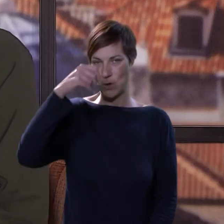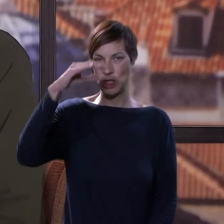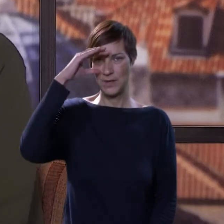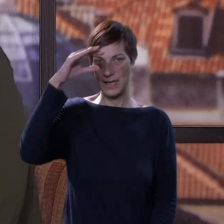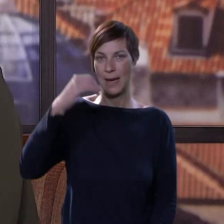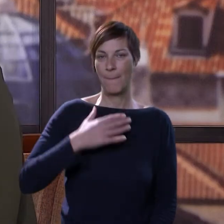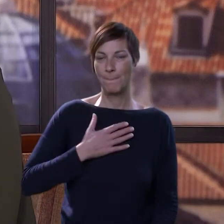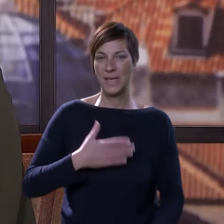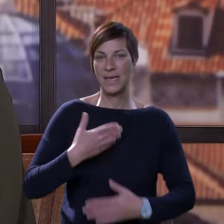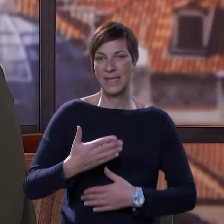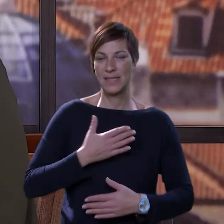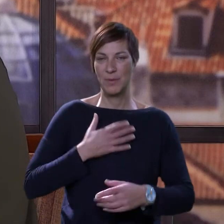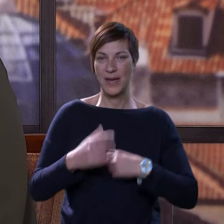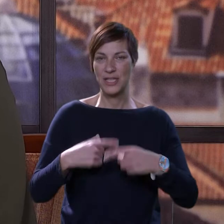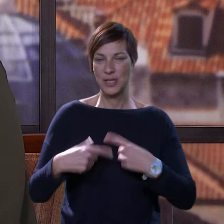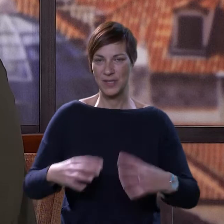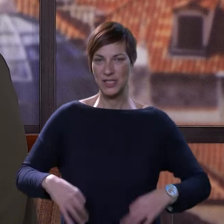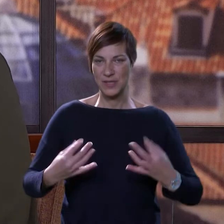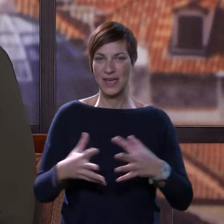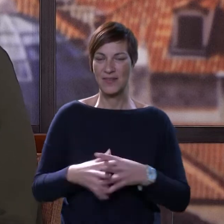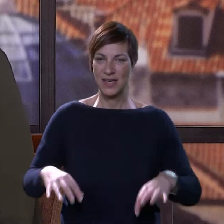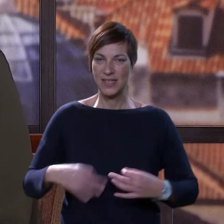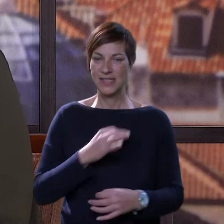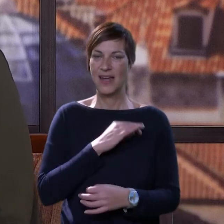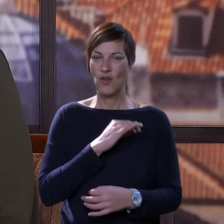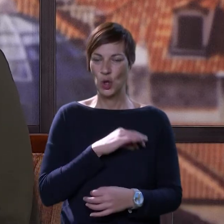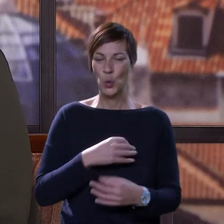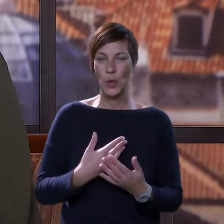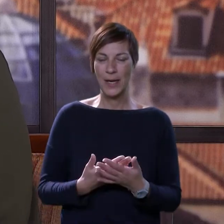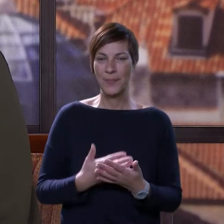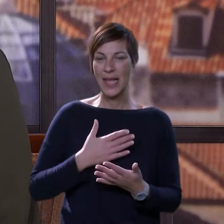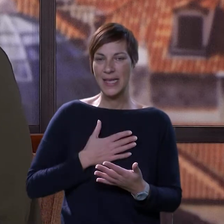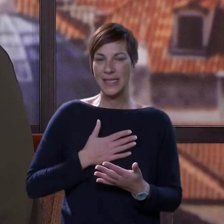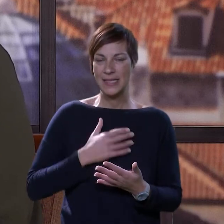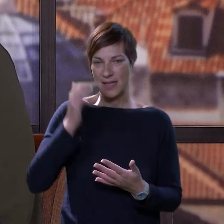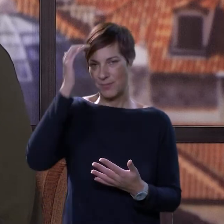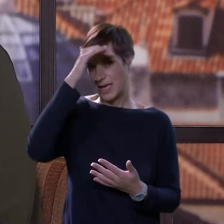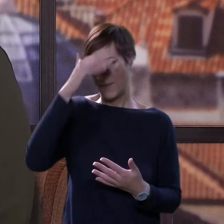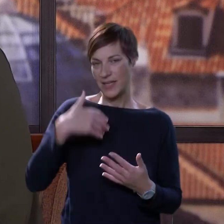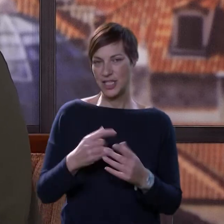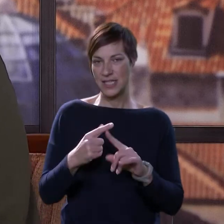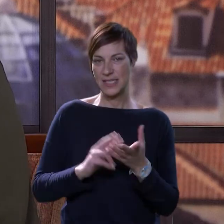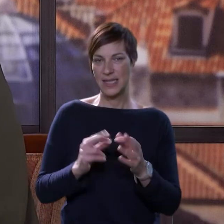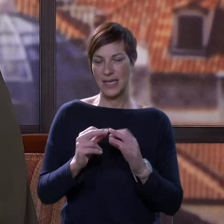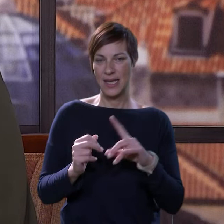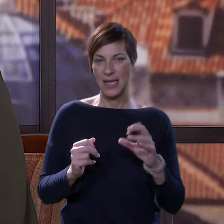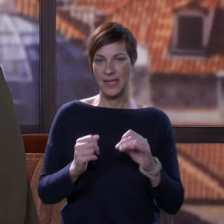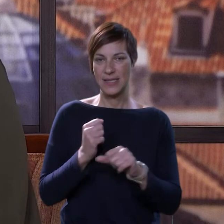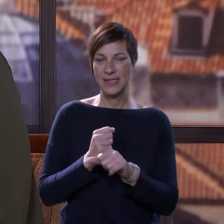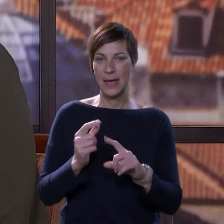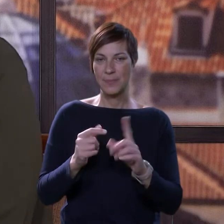Poštovani gledatelji, mi nastavljamo našu emisiju Zdrav grad, zdravog duha. S nama je večeras Tena